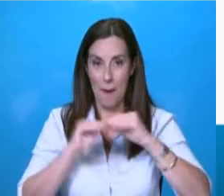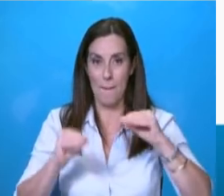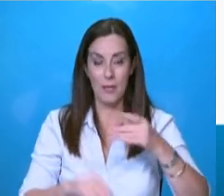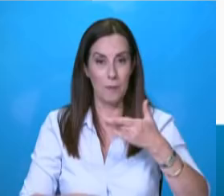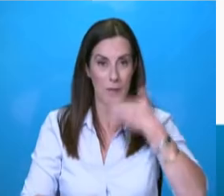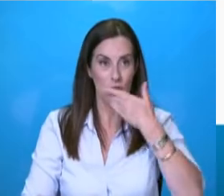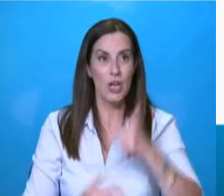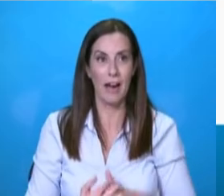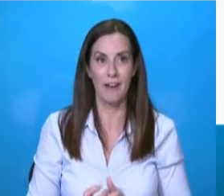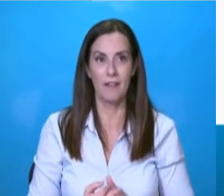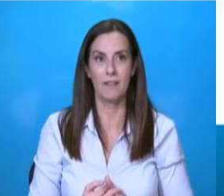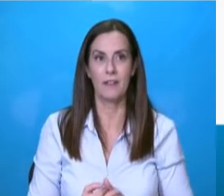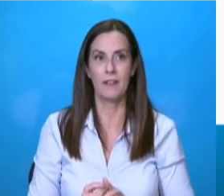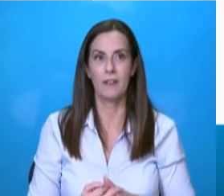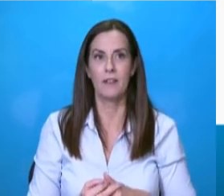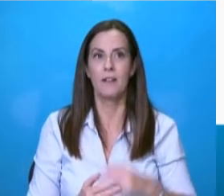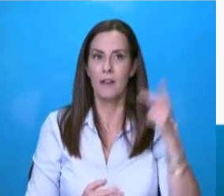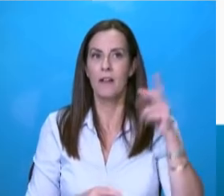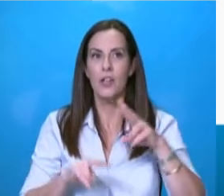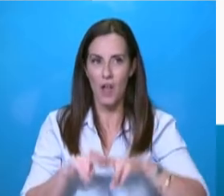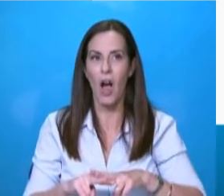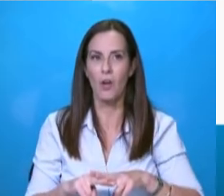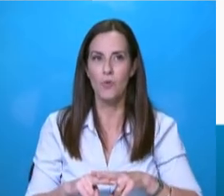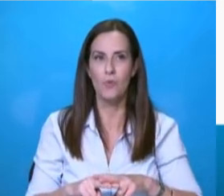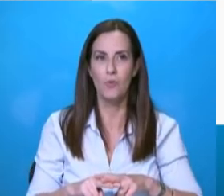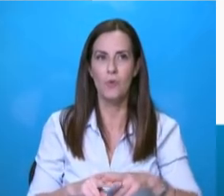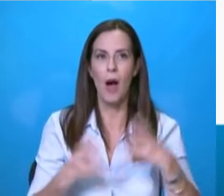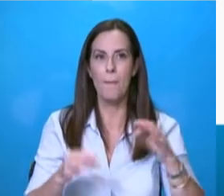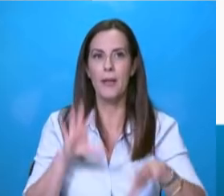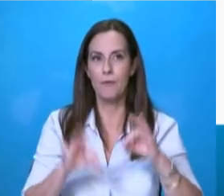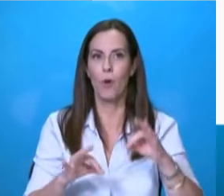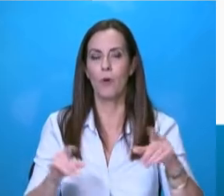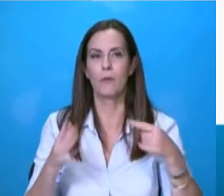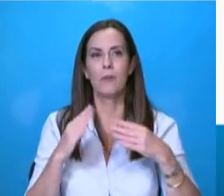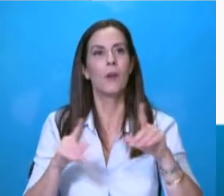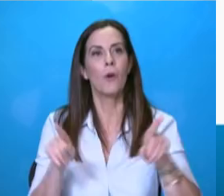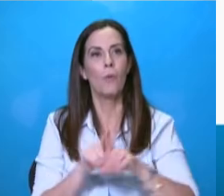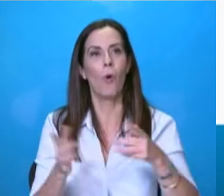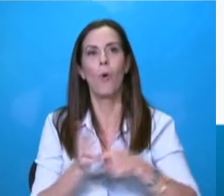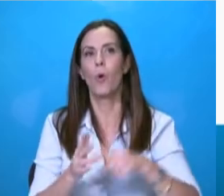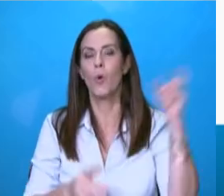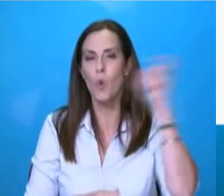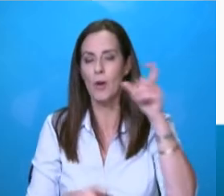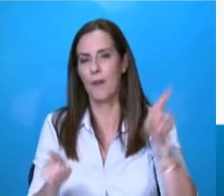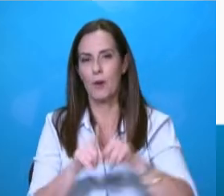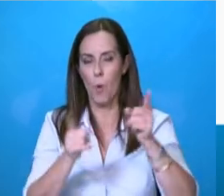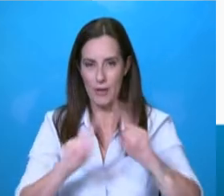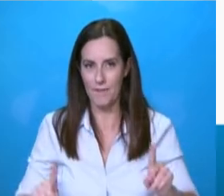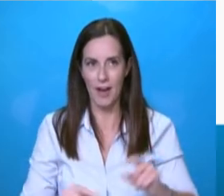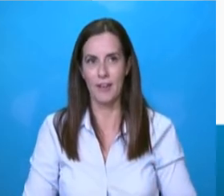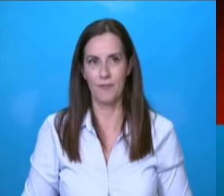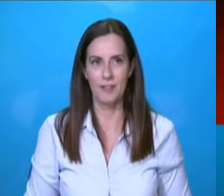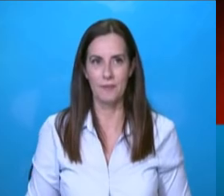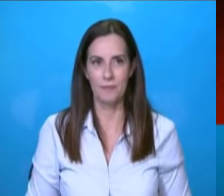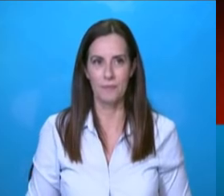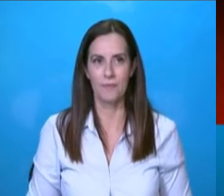יודע, בפרספקטיבה של זמן, אנחנו נלחר בסגל ובקיץ הזה, כמאמן או מבינה לצ'כיה, ששאלה. יעברו הימים נבין איזה הסגת אלפים, שם הרבה נבחרות גדולות בבית, בוקיה,